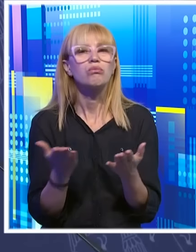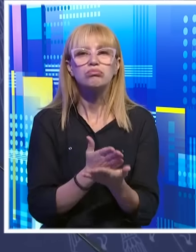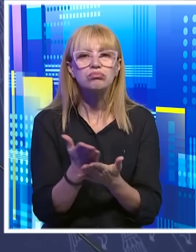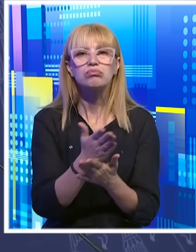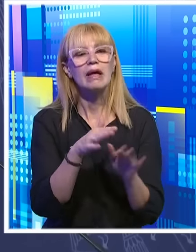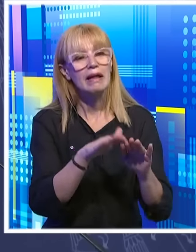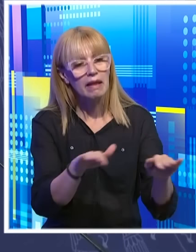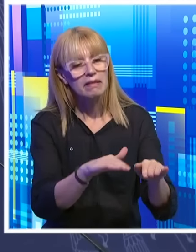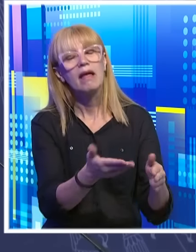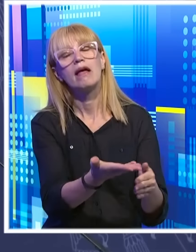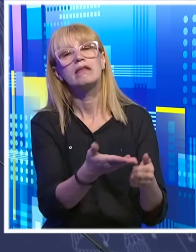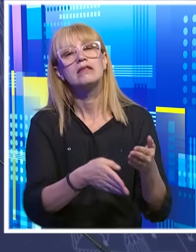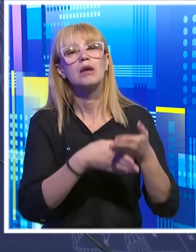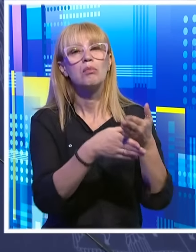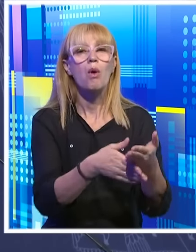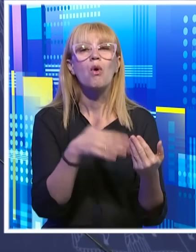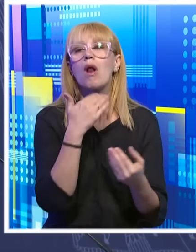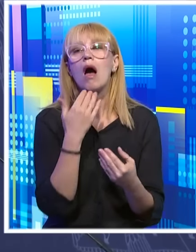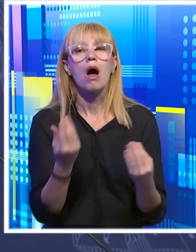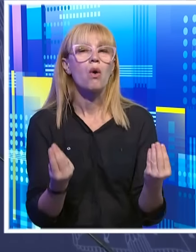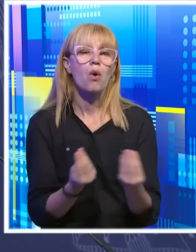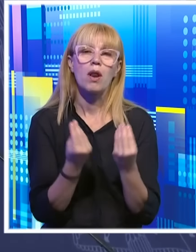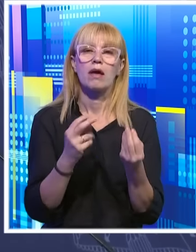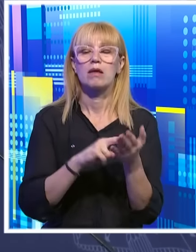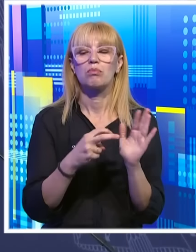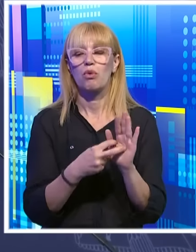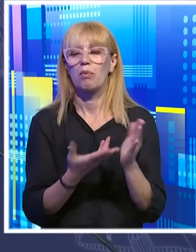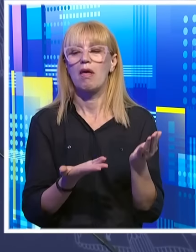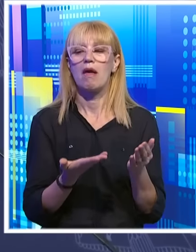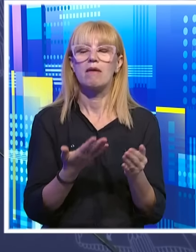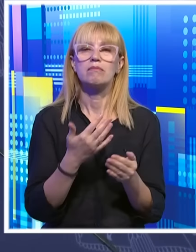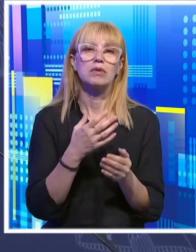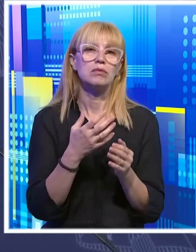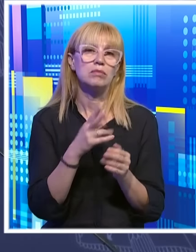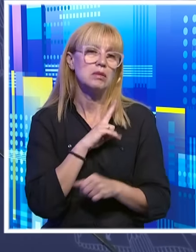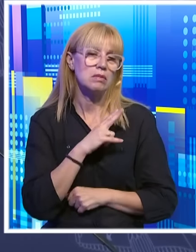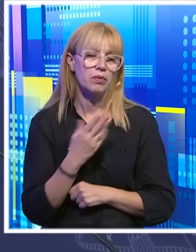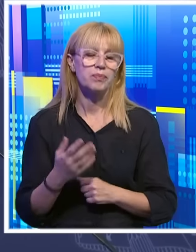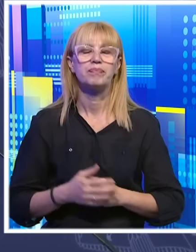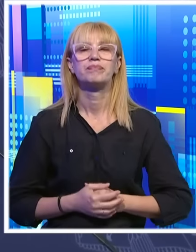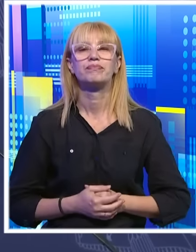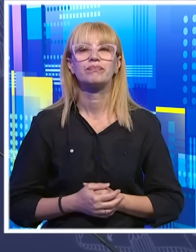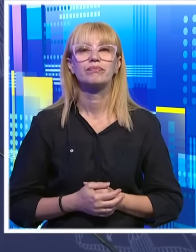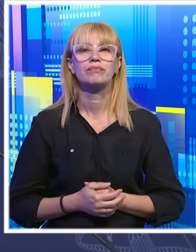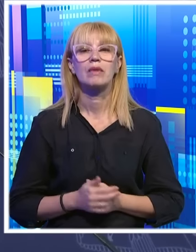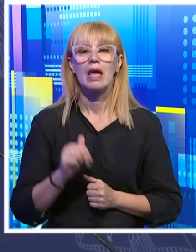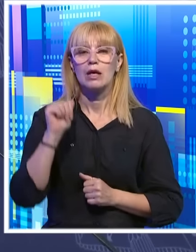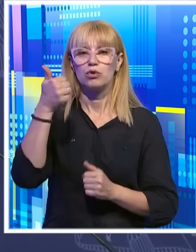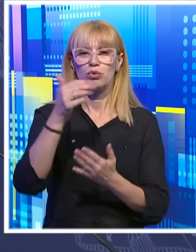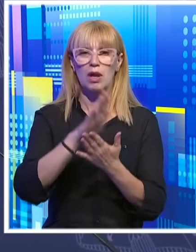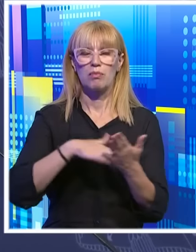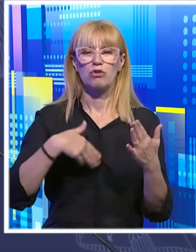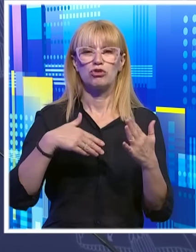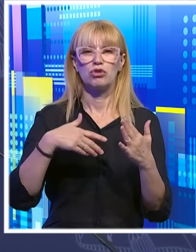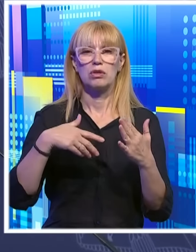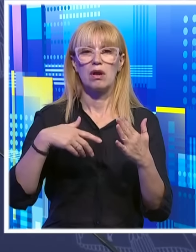se detetu pomogne ukoliko ti problemi i dalje postoje. Sutra počinju radovi na